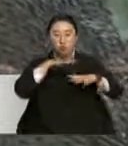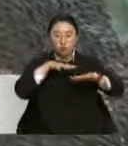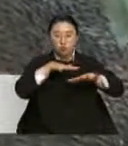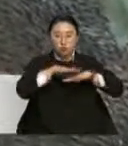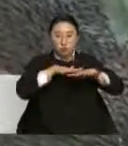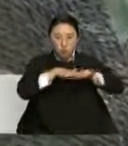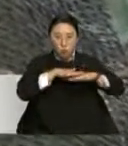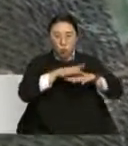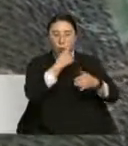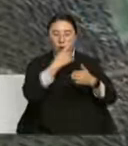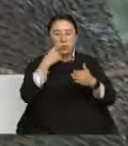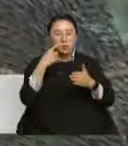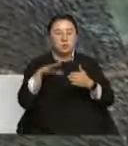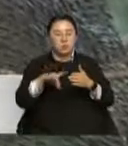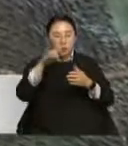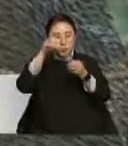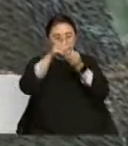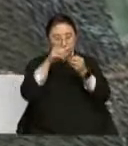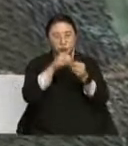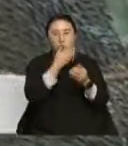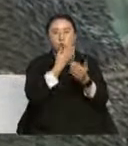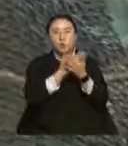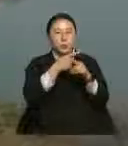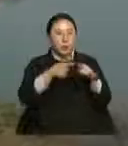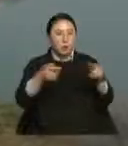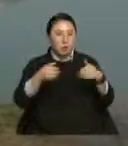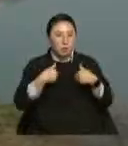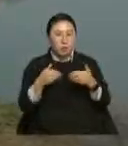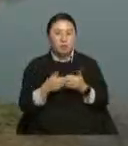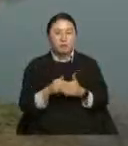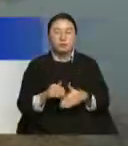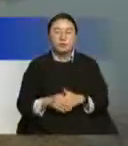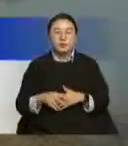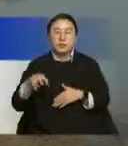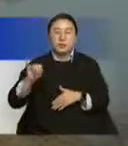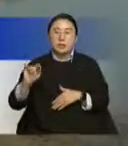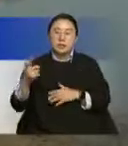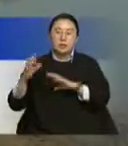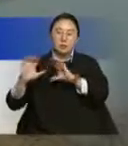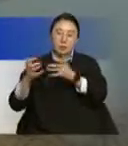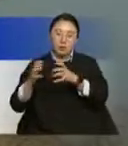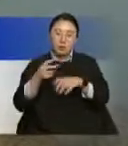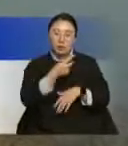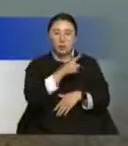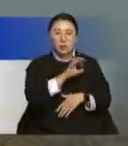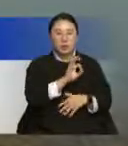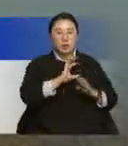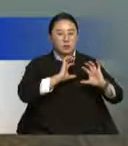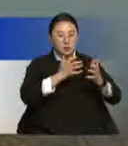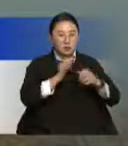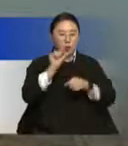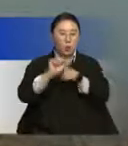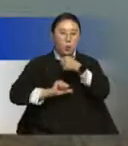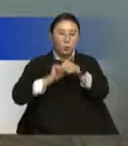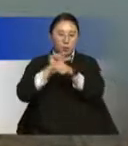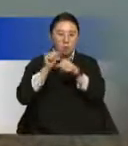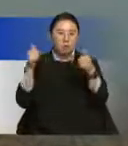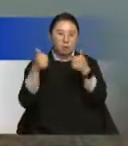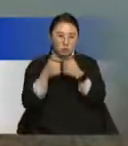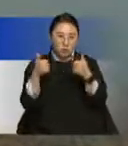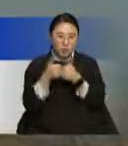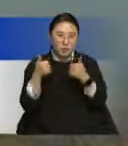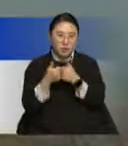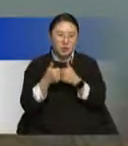최초의 유적이라는 점이 중요하게 평가됐습니다. 신라와 당나라 간의 그 5년간의